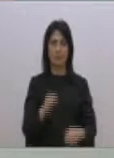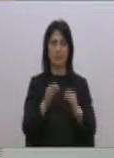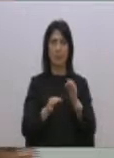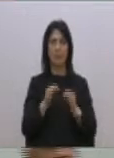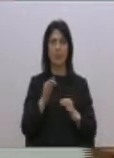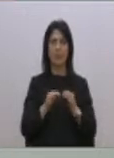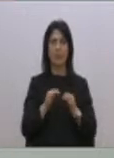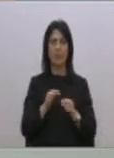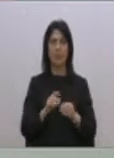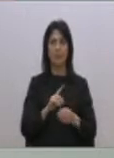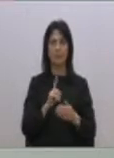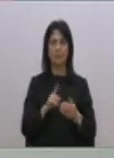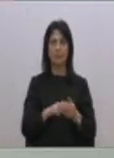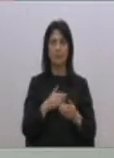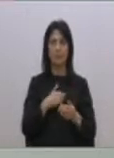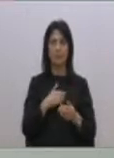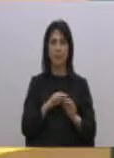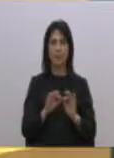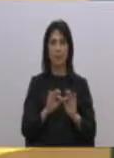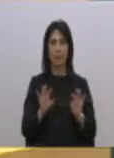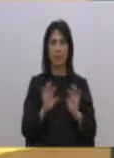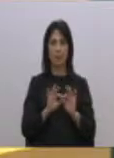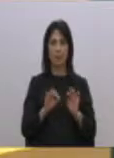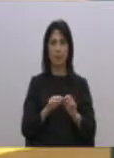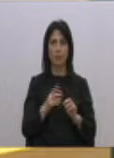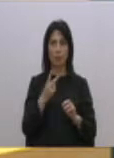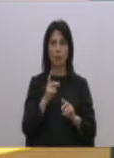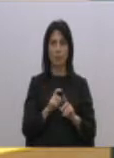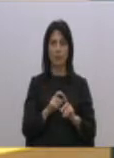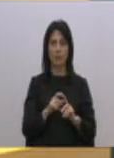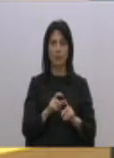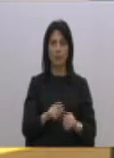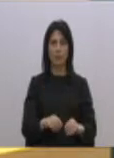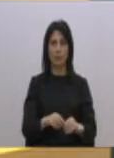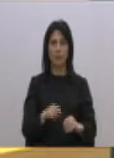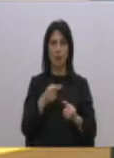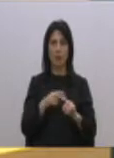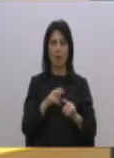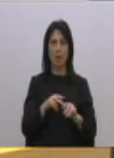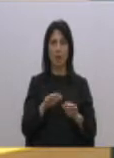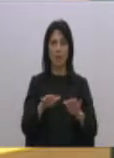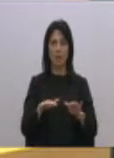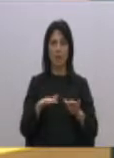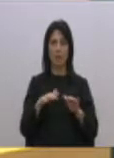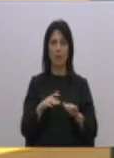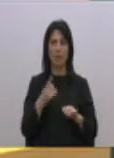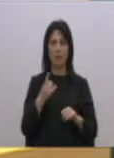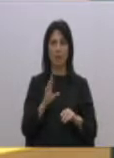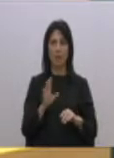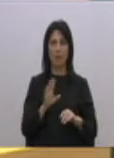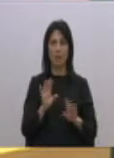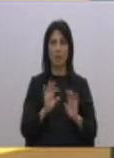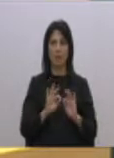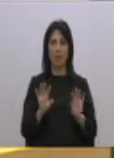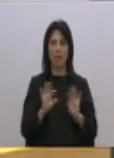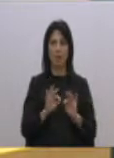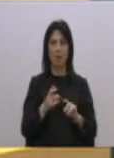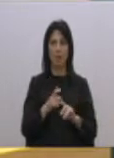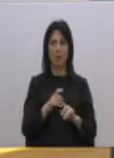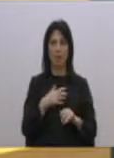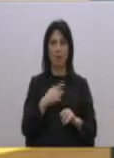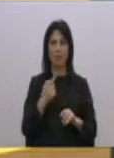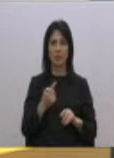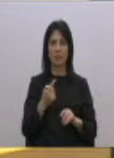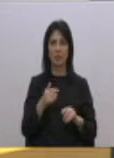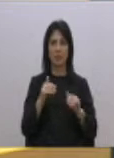Სასამართლო საკითხზე მინდა მოგახსენოთ ორიოდე სიტყვა. Ამ დარბაზში არაერთხელ გაჟღერებულა ძალიან